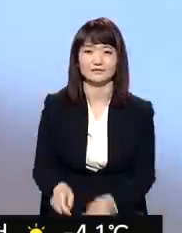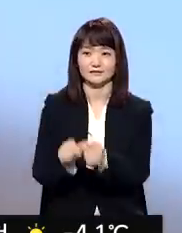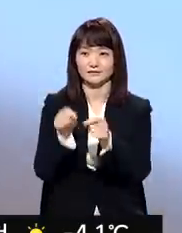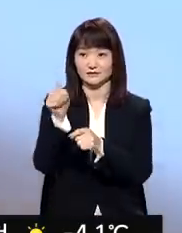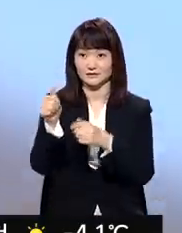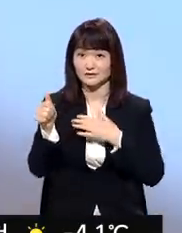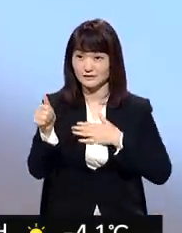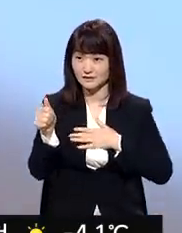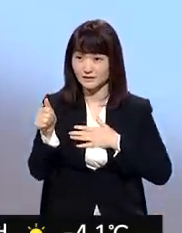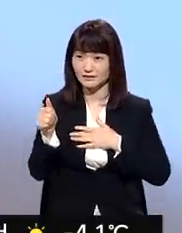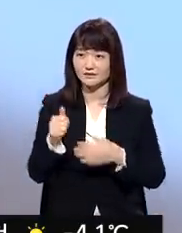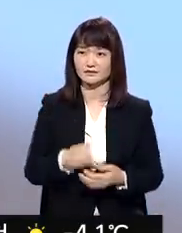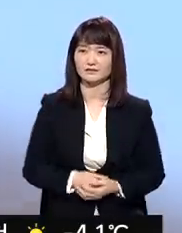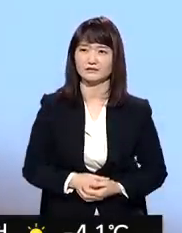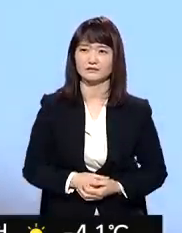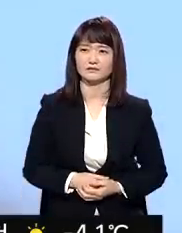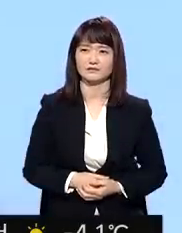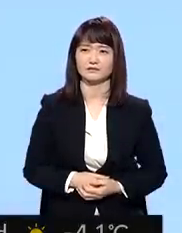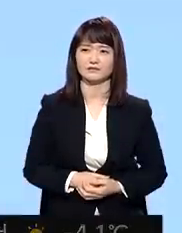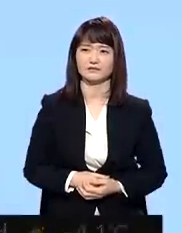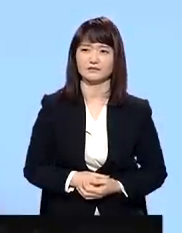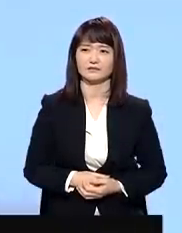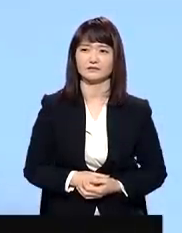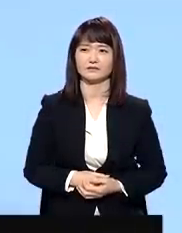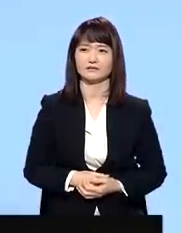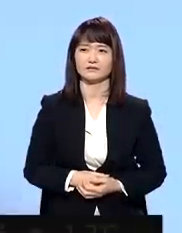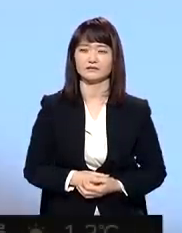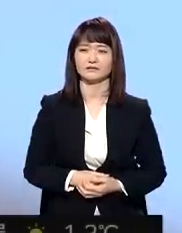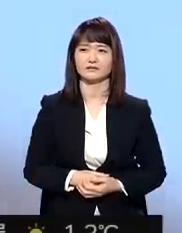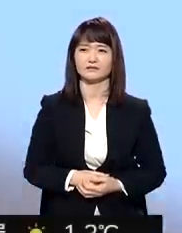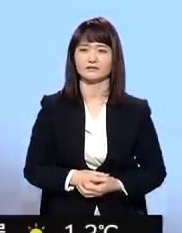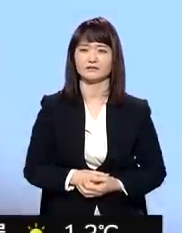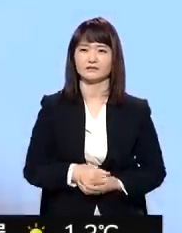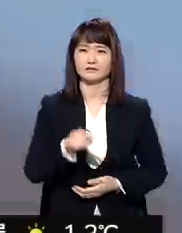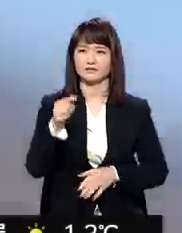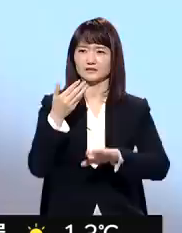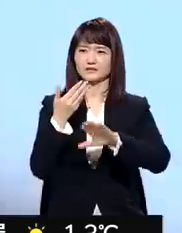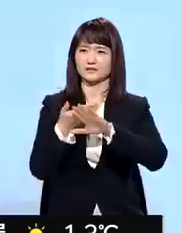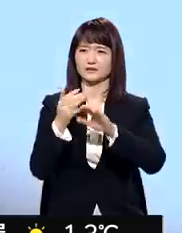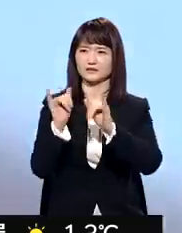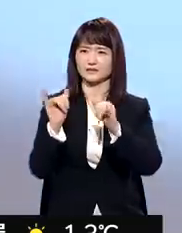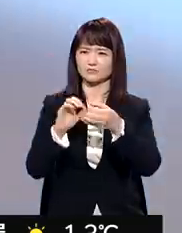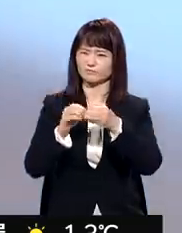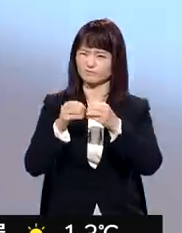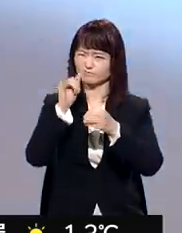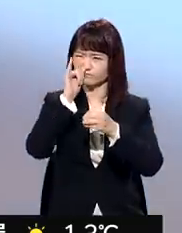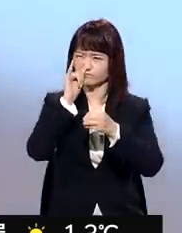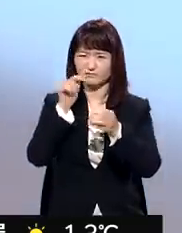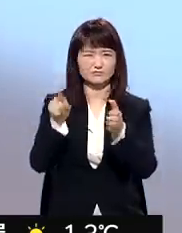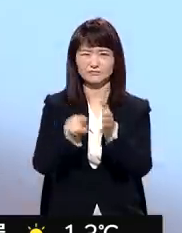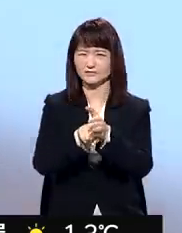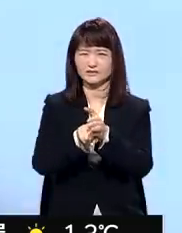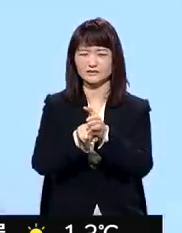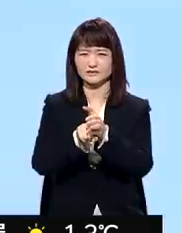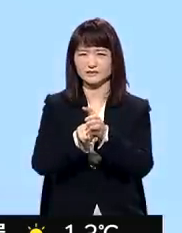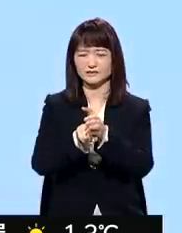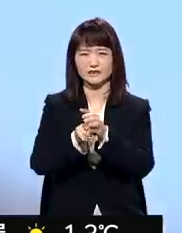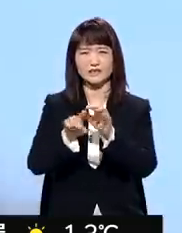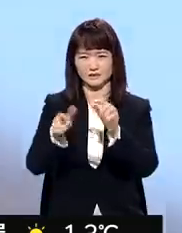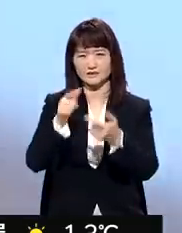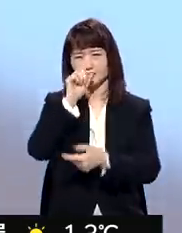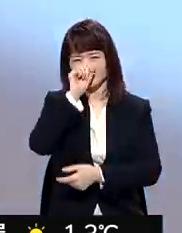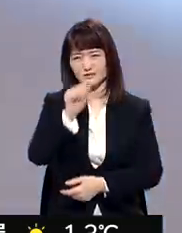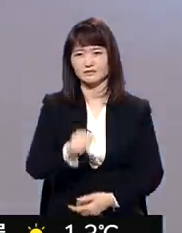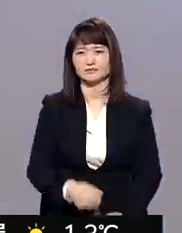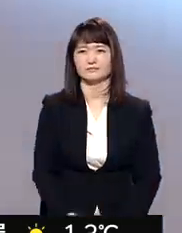팀장님 아시죠 봐요 제가 보기에는 저런 거는 약간의 뭐야 다른 사람들이 이렇게 꾸밀 수 있기 때문에 안 믿는게 좋을 것 같아요 아 예